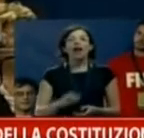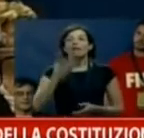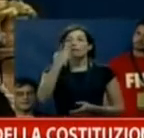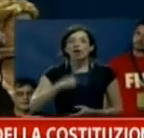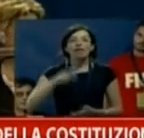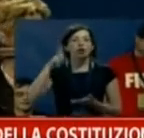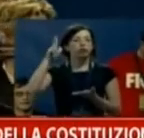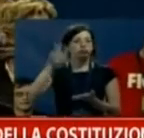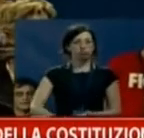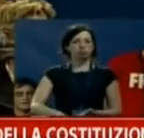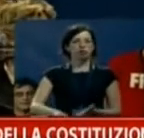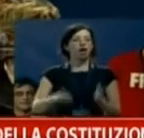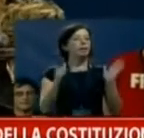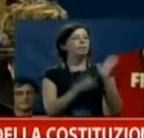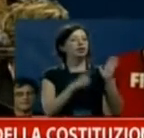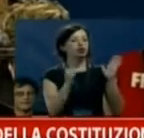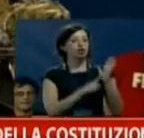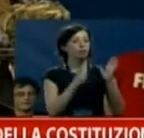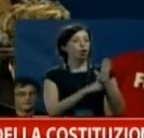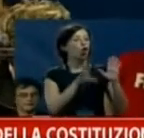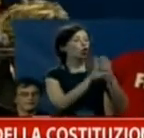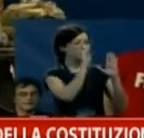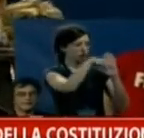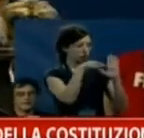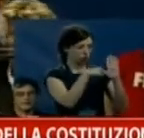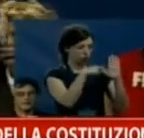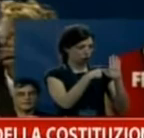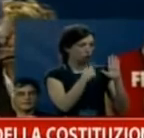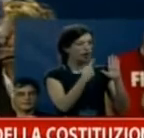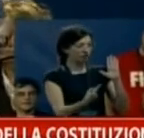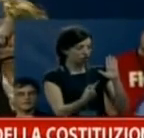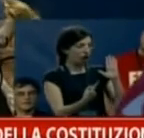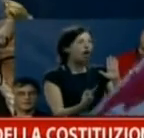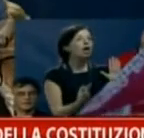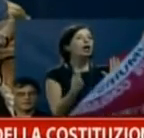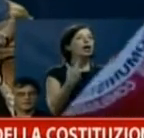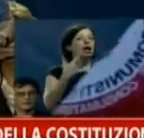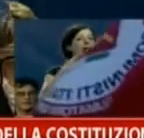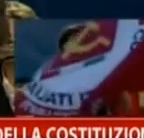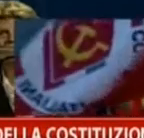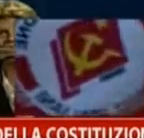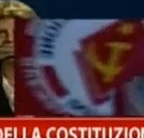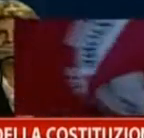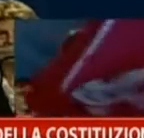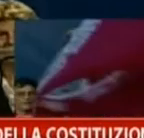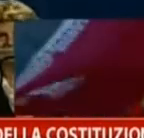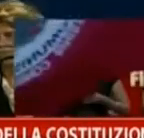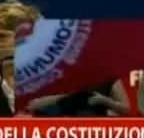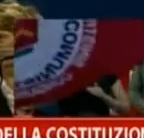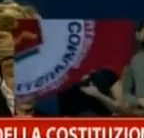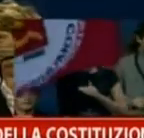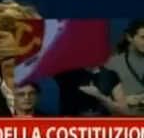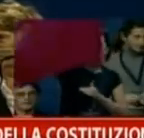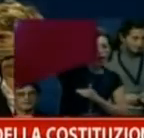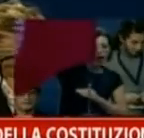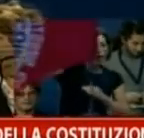la Costituzione, è compito della Repubblica istituire scuole di ogni ordine e grado. Allora, quando